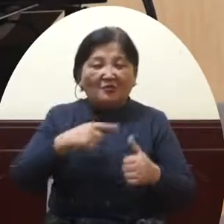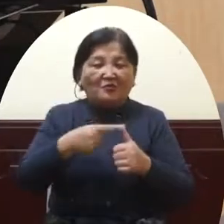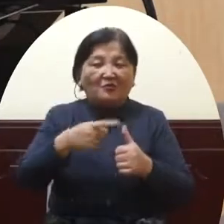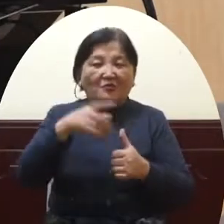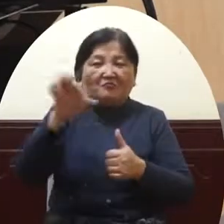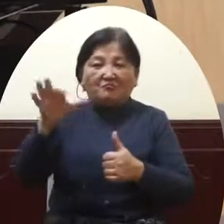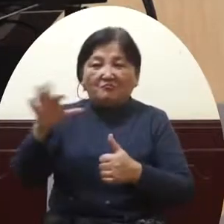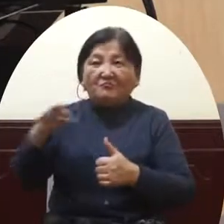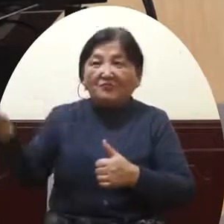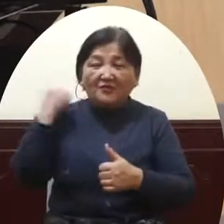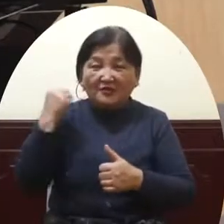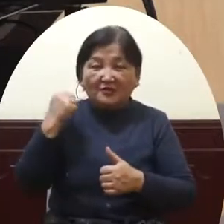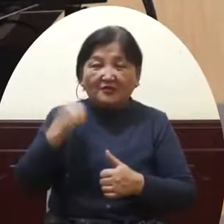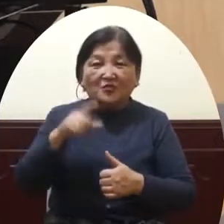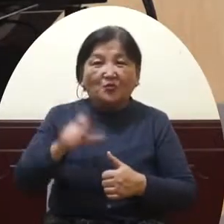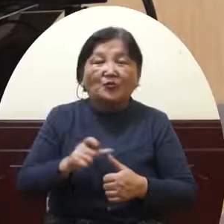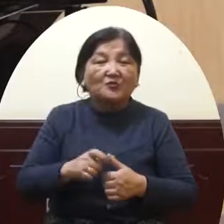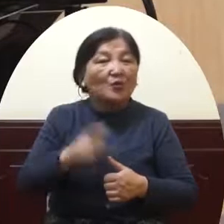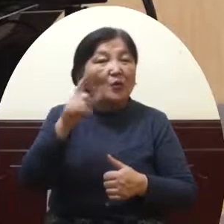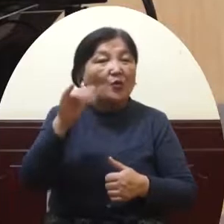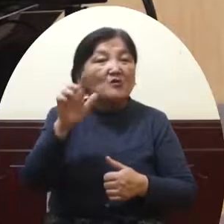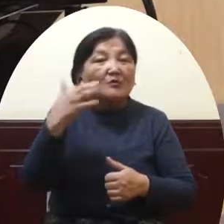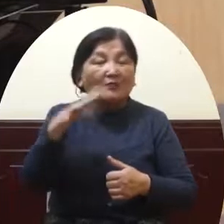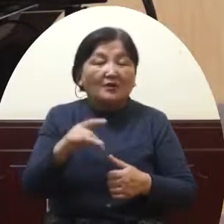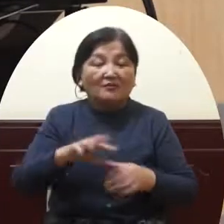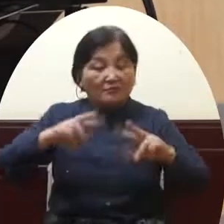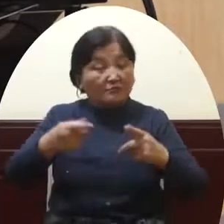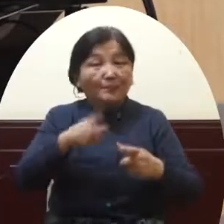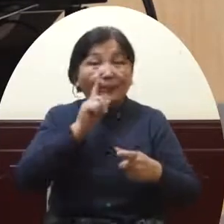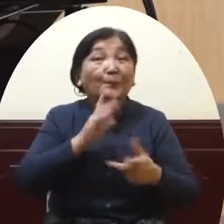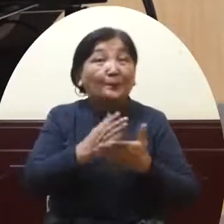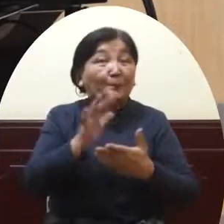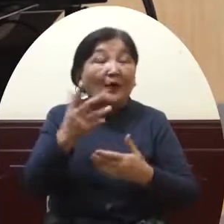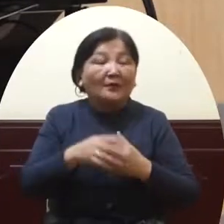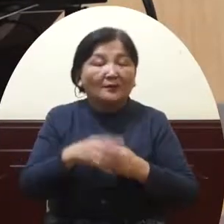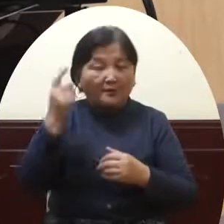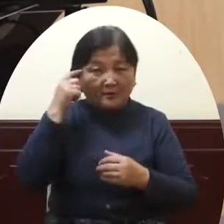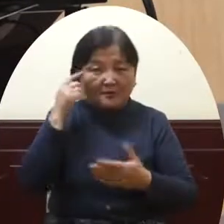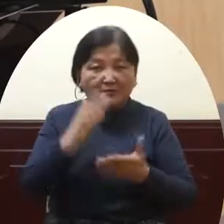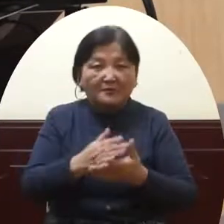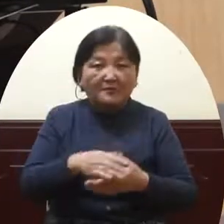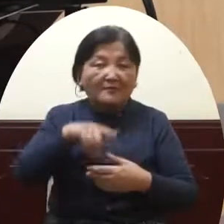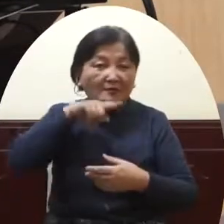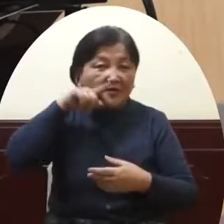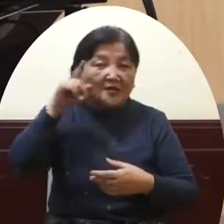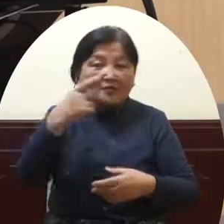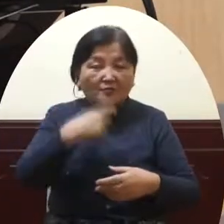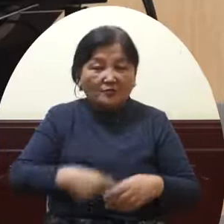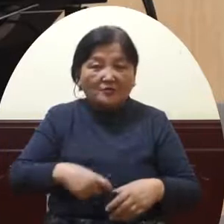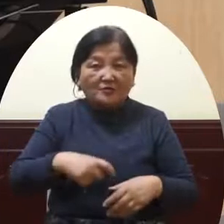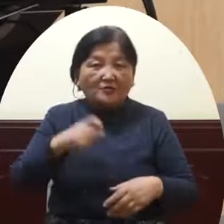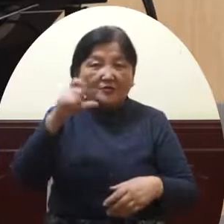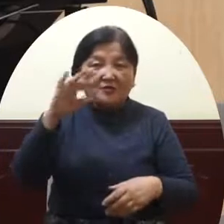чадна гэсэн улс төрчид ийм хувилбар өсөж байгаа чийтэй. А зөвөр миний авсан сонссон мэдээллээс бол энэ залуу гишүүд нь харин